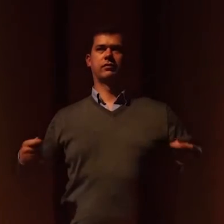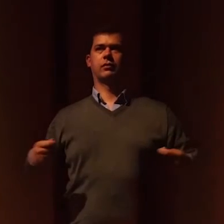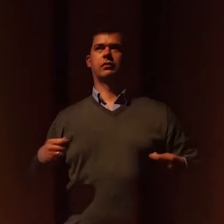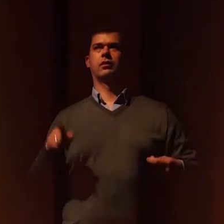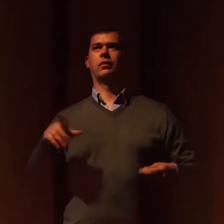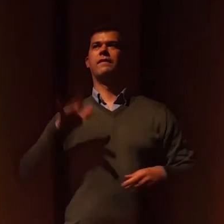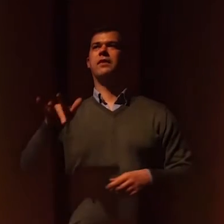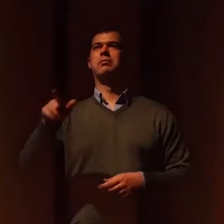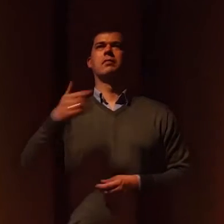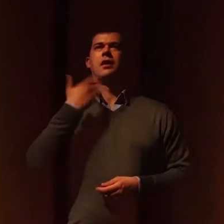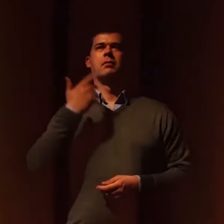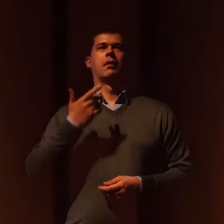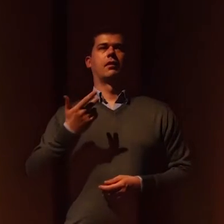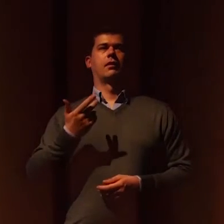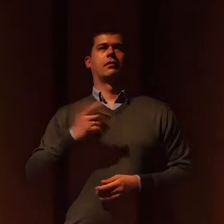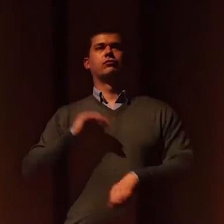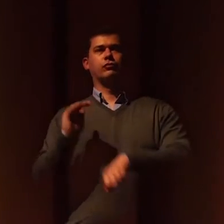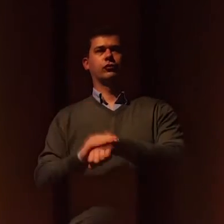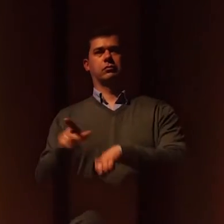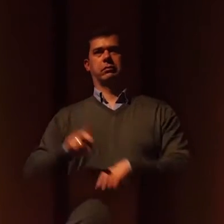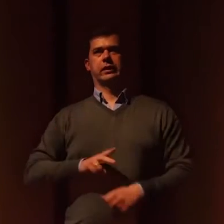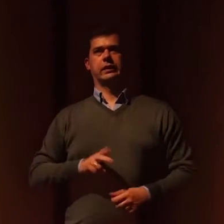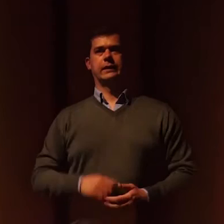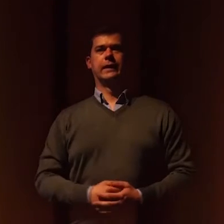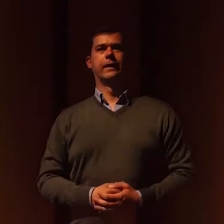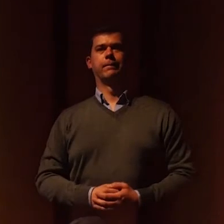zgody werbalnej ze strony